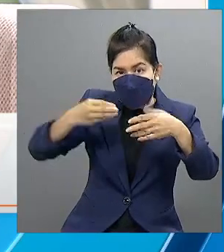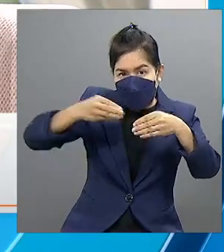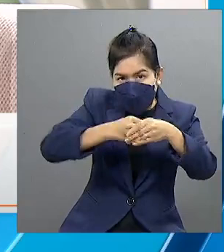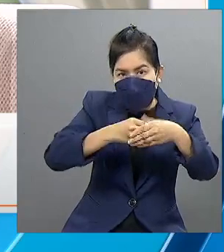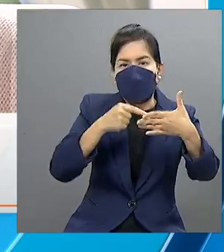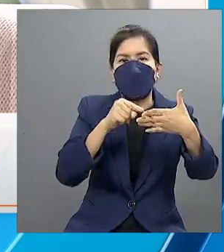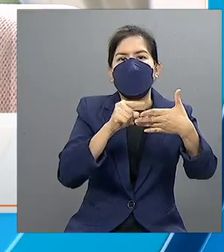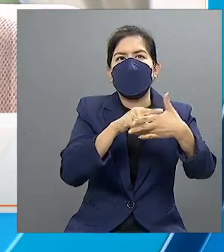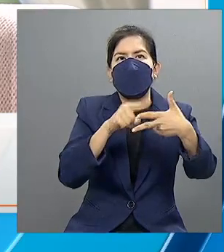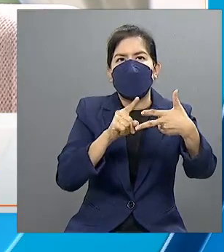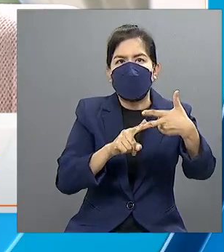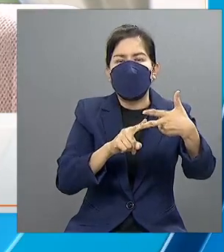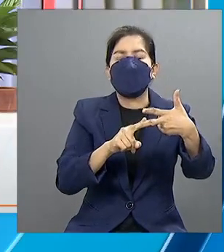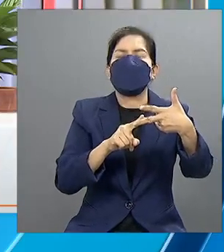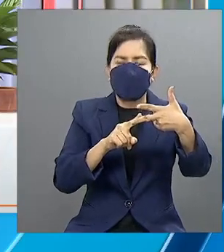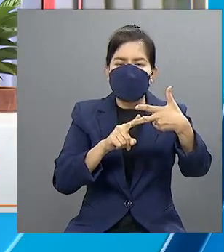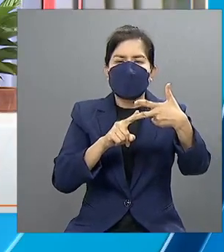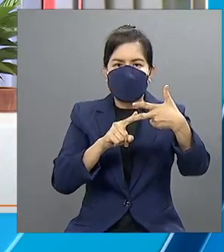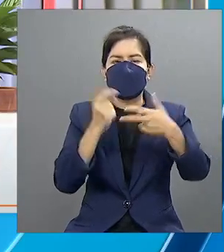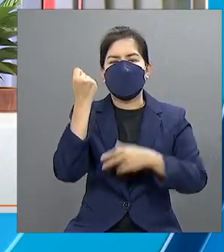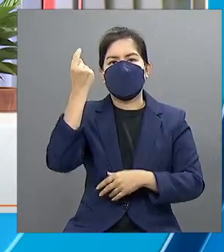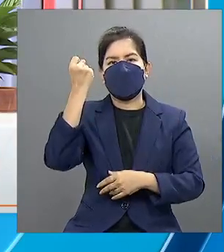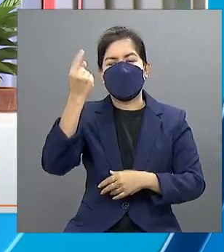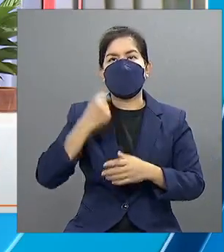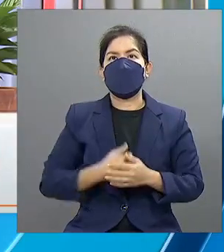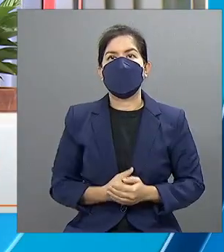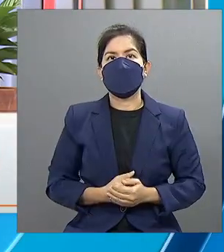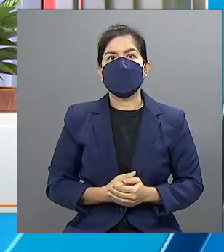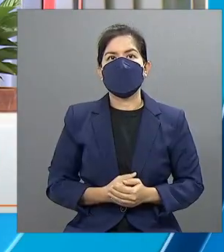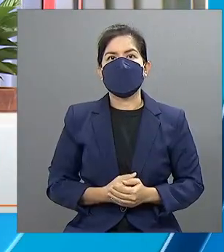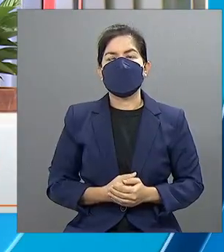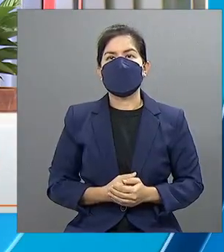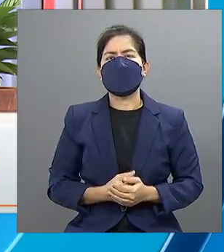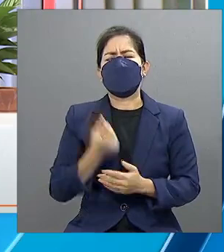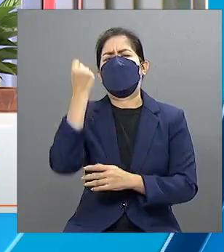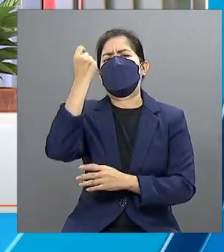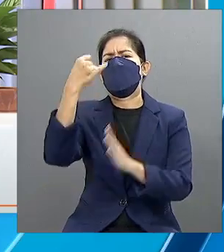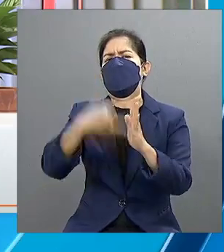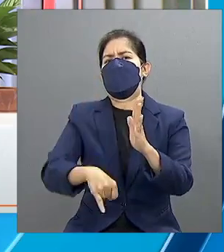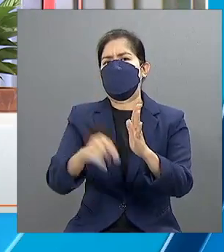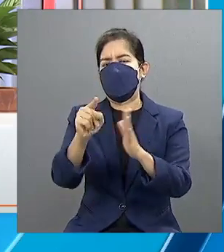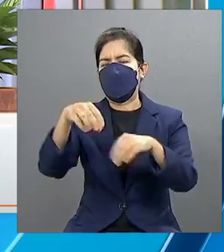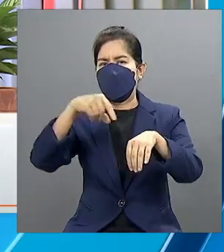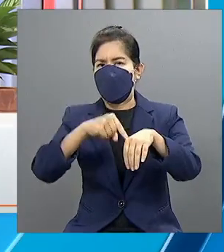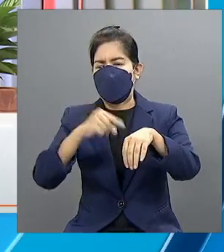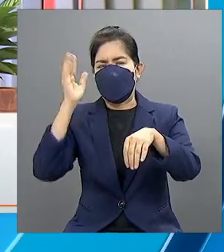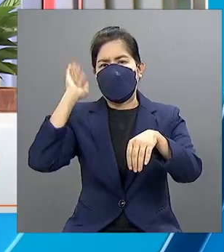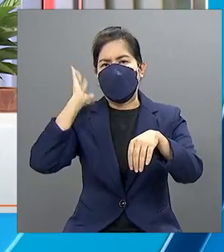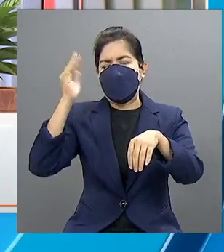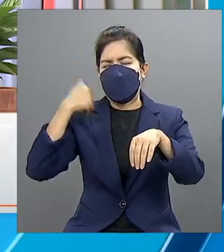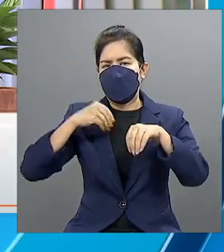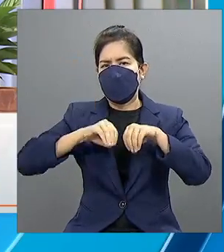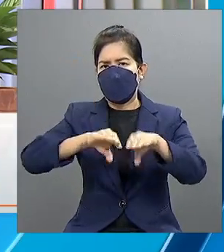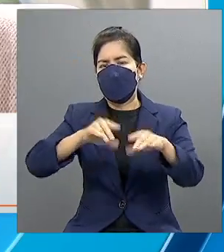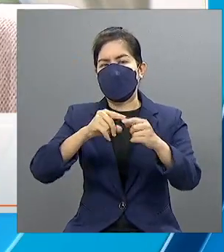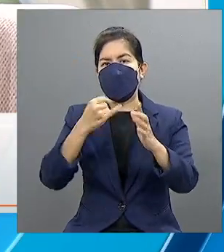ใช่ครับ แล้วหน้ากาก เข้าใจผิดกัน เข้าใจผิดกันอ่ะดังนั้นตอนนี้เข้าใจถูกแล้วมากันที่ชุดตรวจ ATK มากดีกว่าน้องยุ้ย